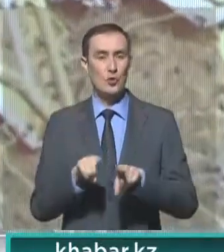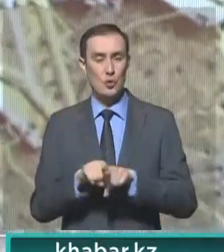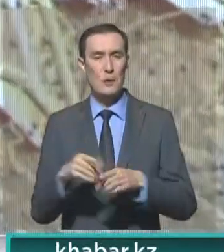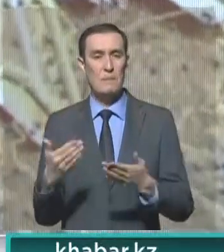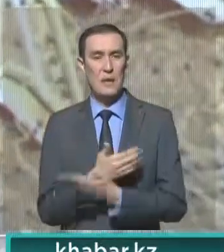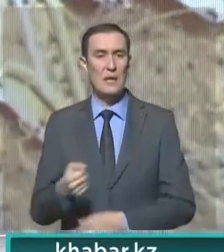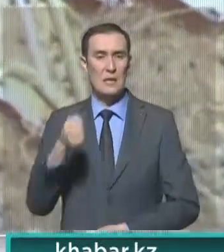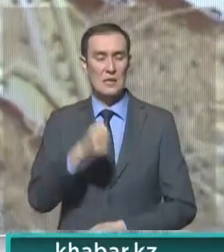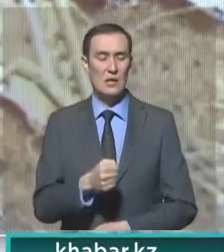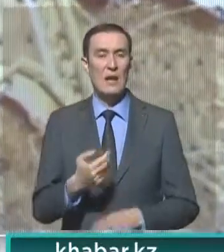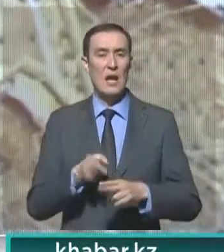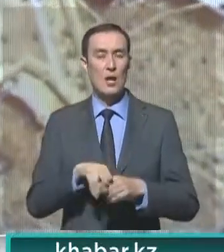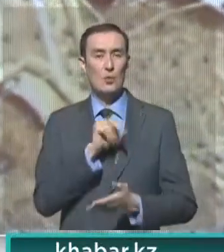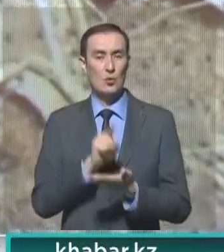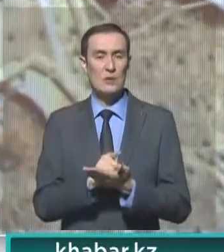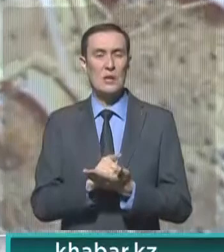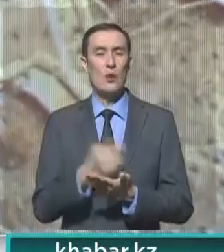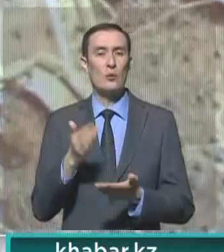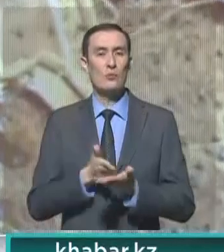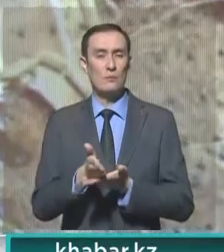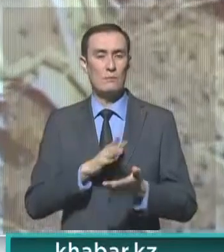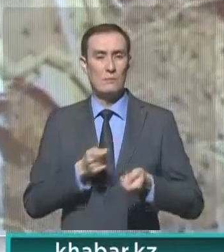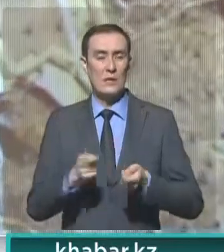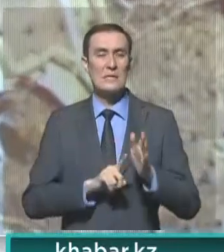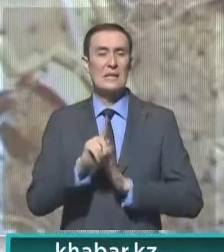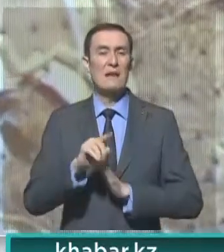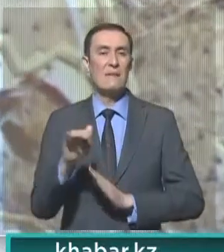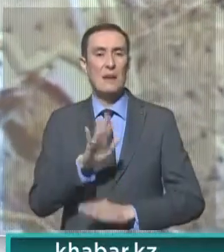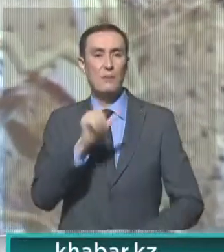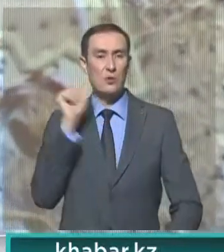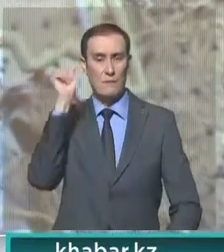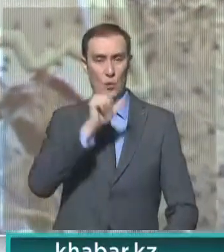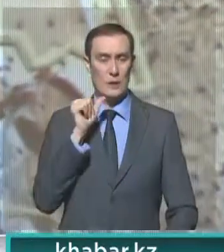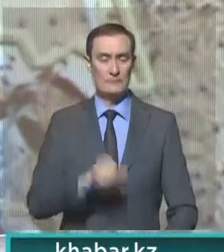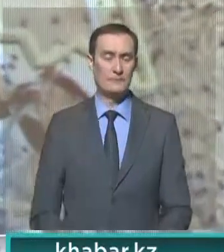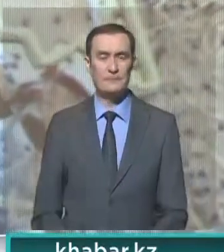переназначили. Напомню, эту должность Ахмеджанов занимает с февраля прошлого года.